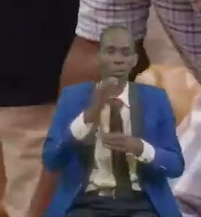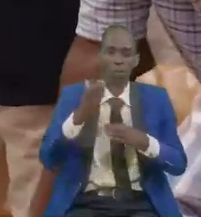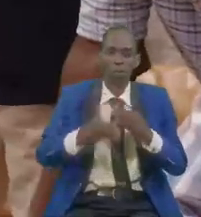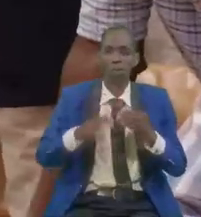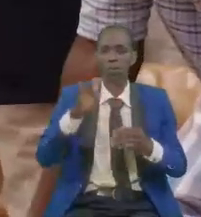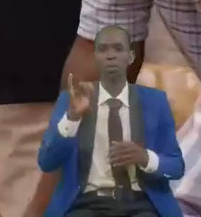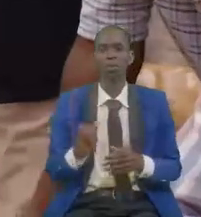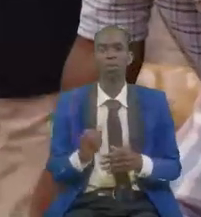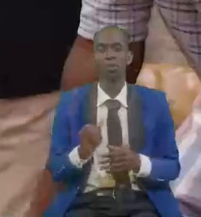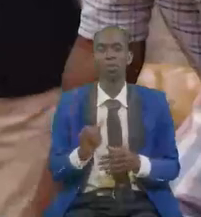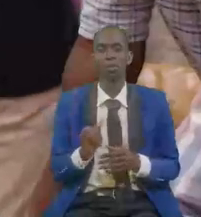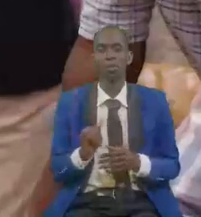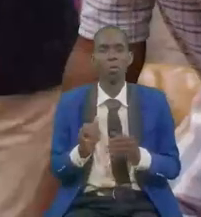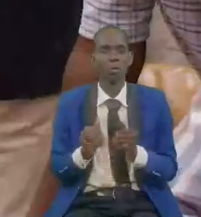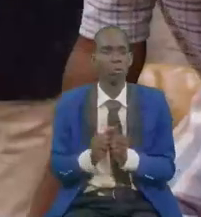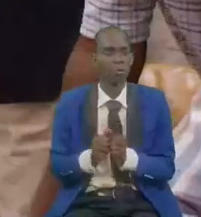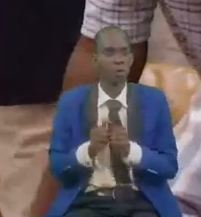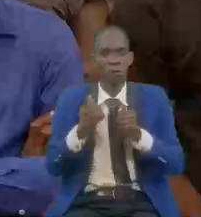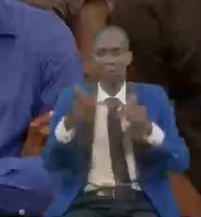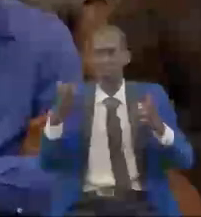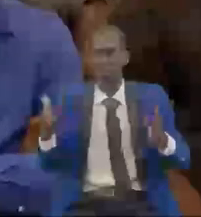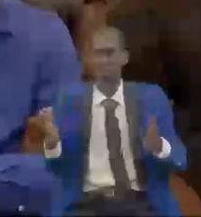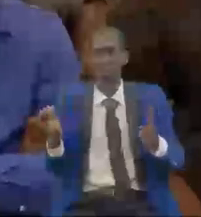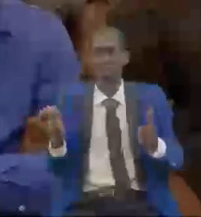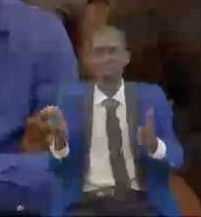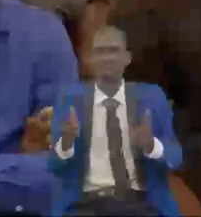de tout votre cœur.